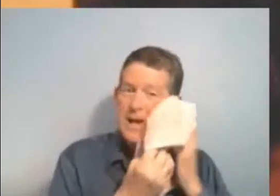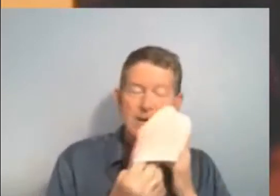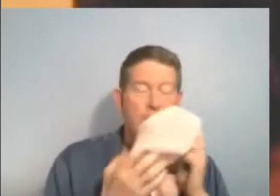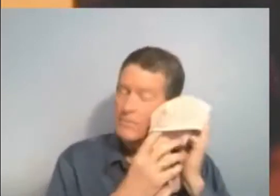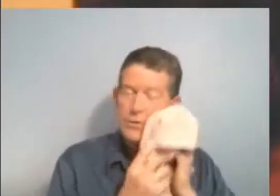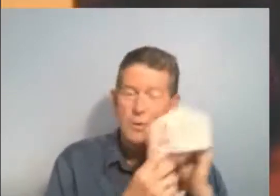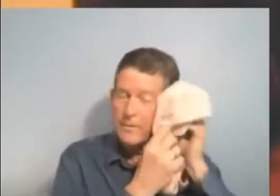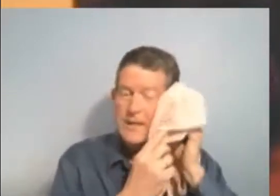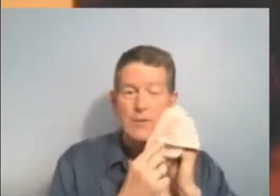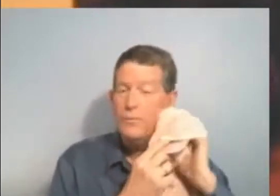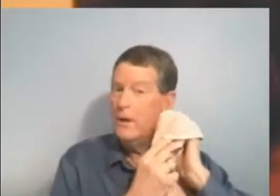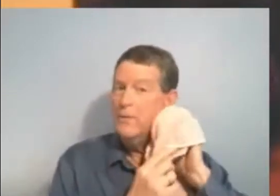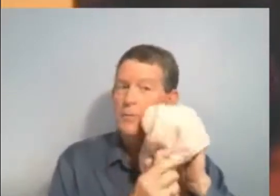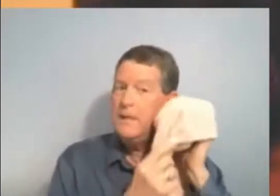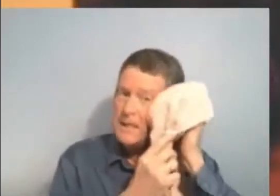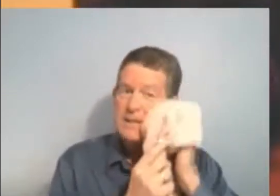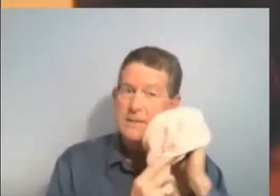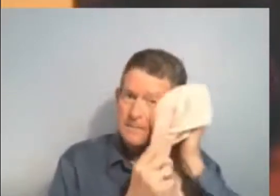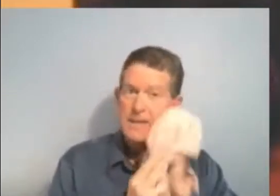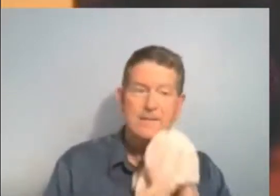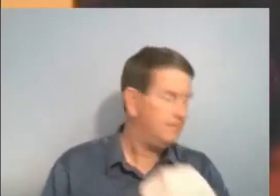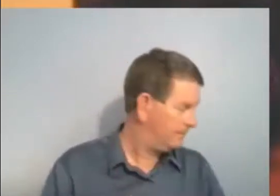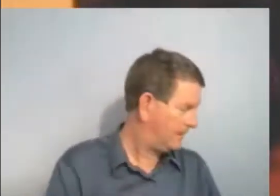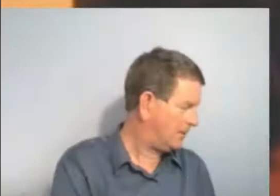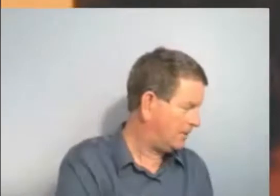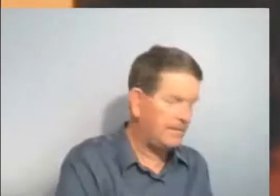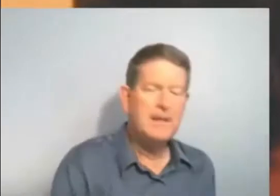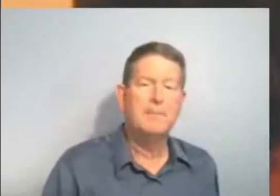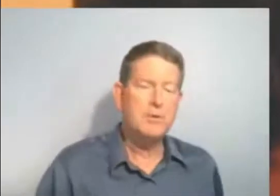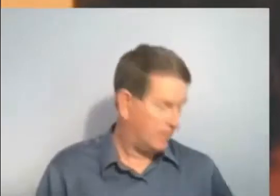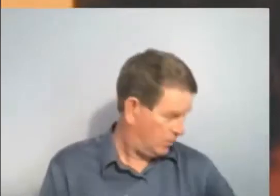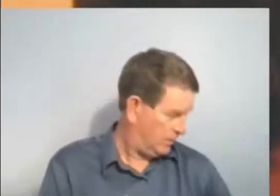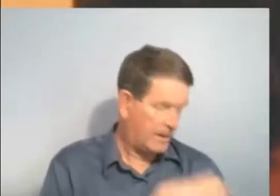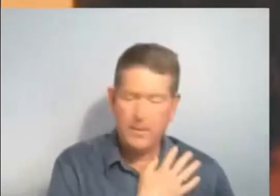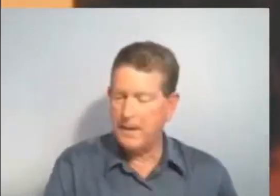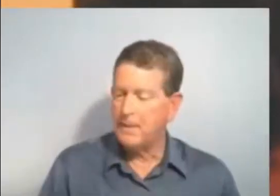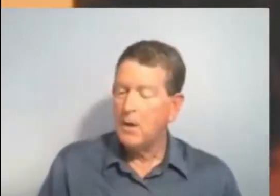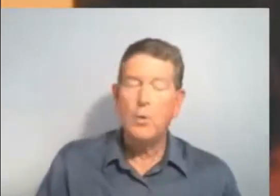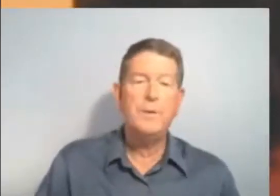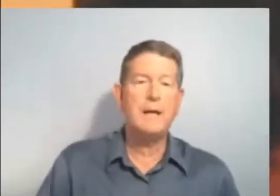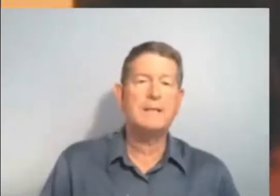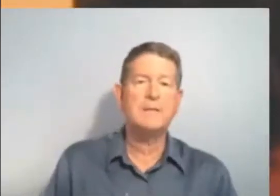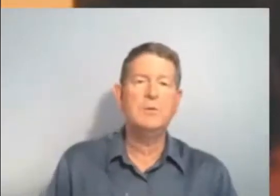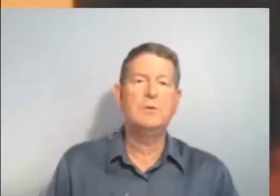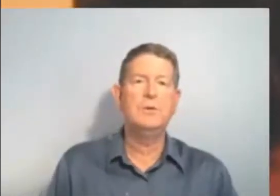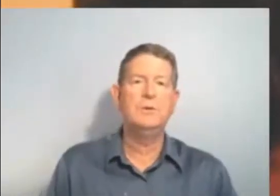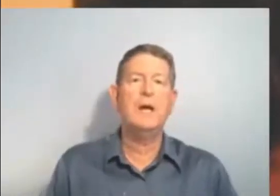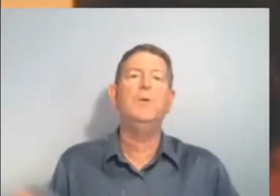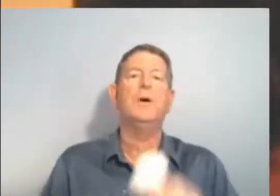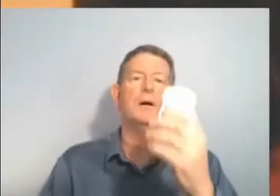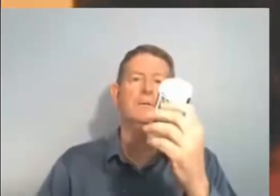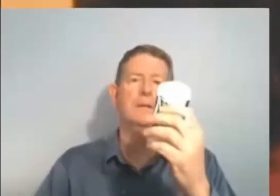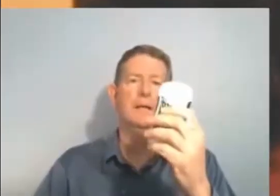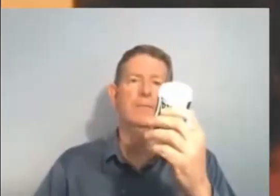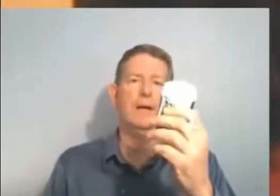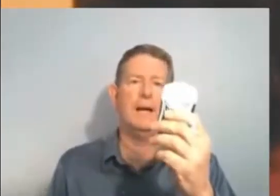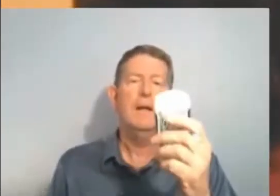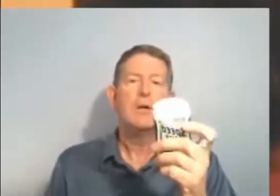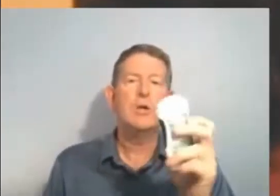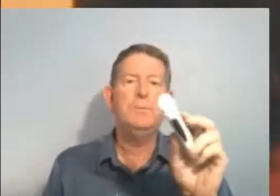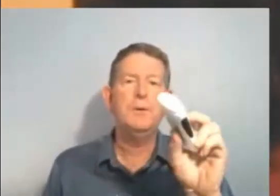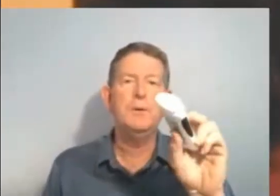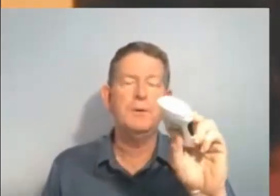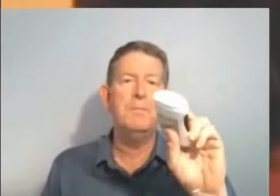au visage, sur le visage, vous me le dites, hein? D'accord, mais je vais continuer quand même. Ou bien ça, c'est du déodorant.